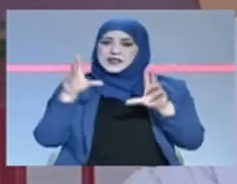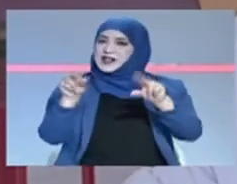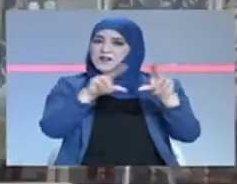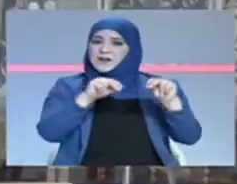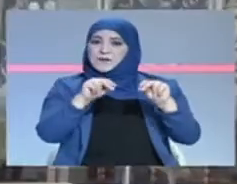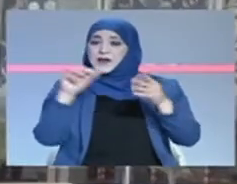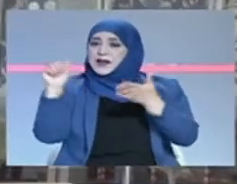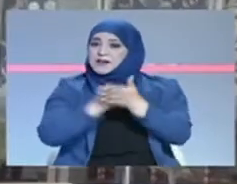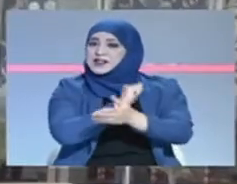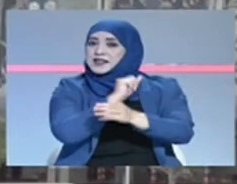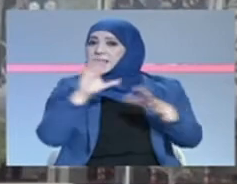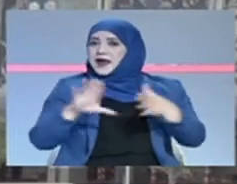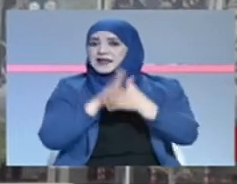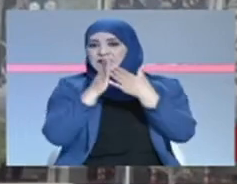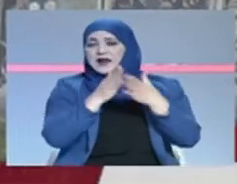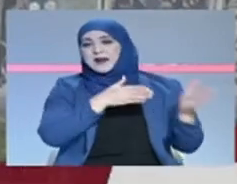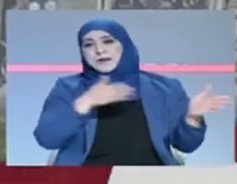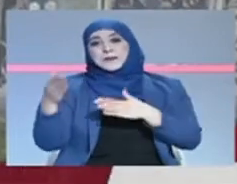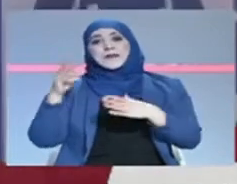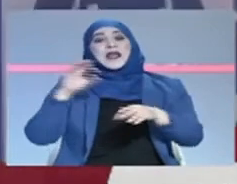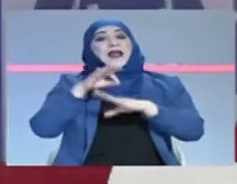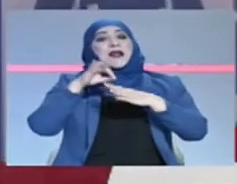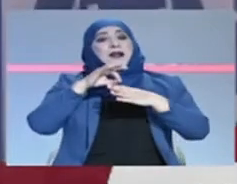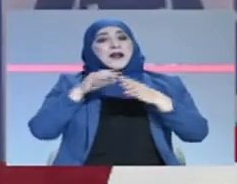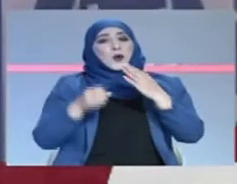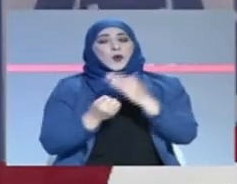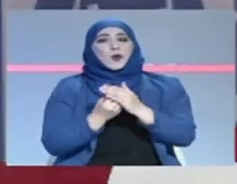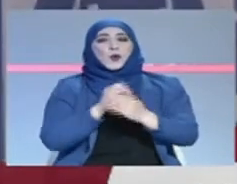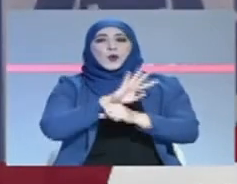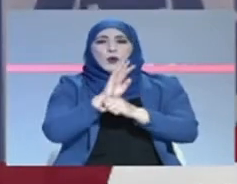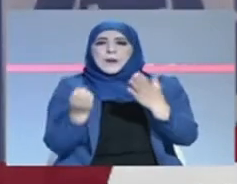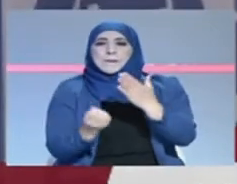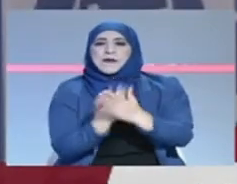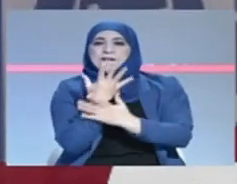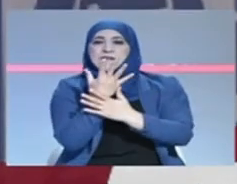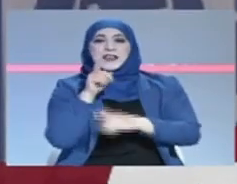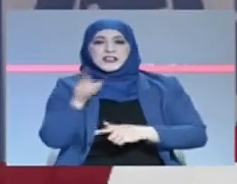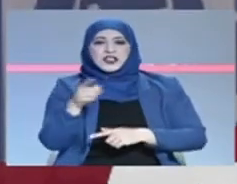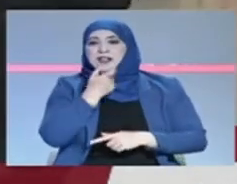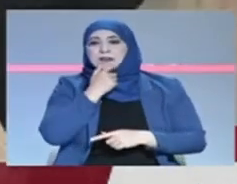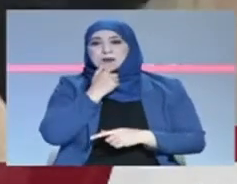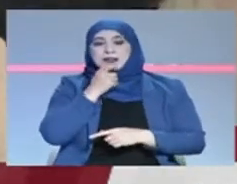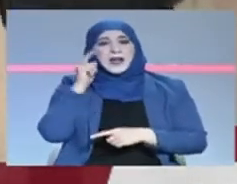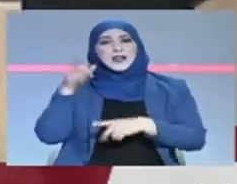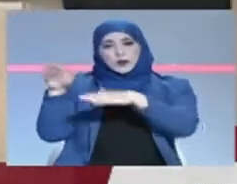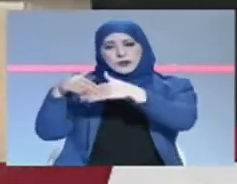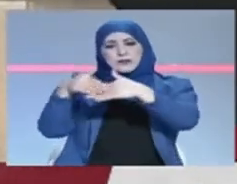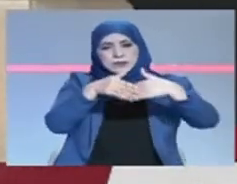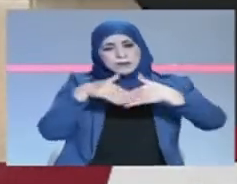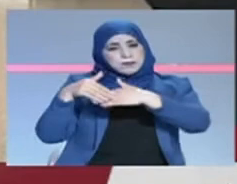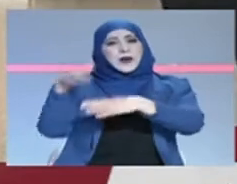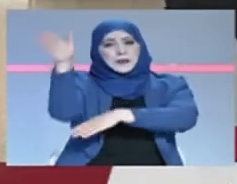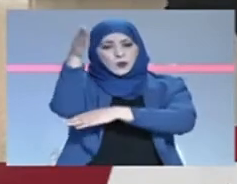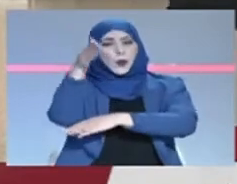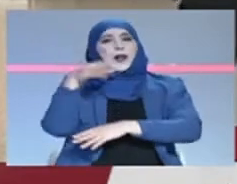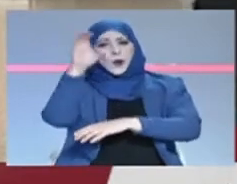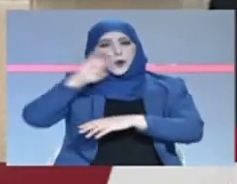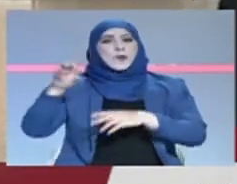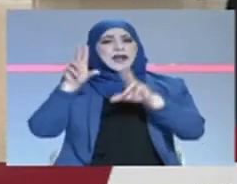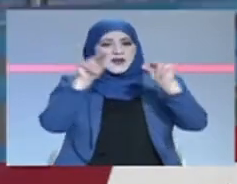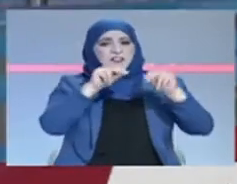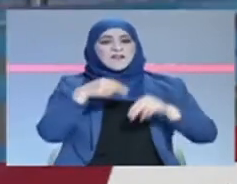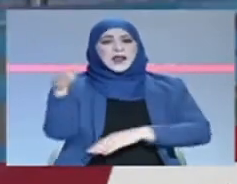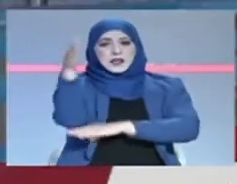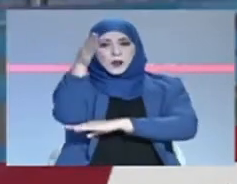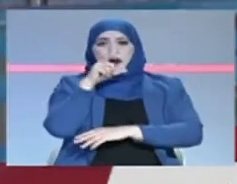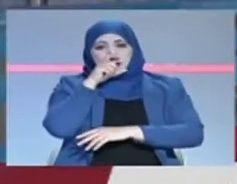واعيين شويه. كما ان ظهور السلاله الجديده لفيروس كورونا في بريطانيا ومنها الى عديد الدول الاوروبيه وحتى العربيه